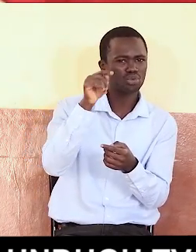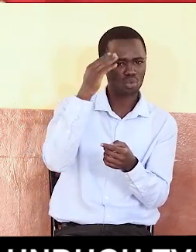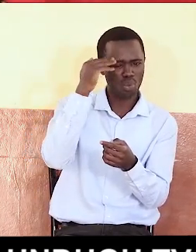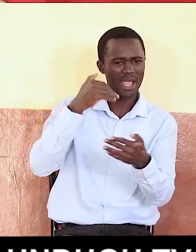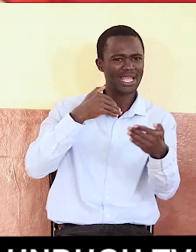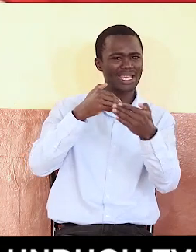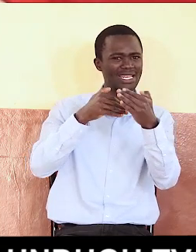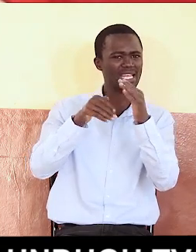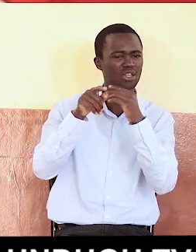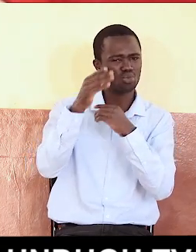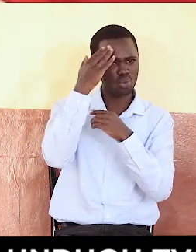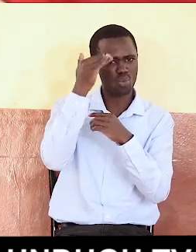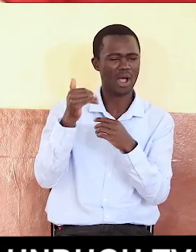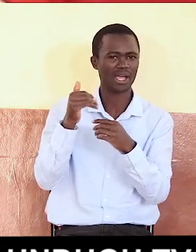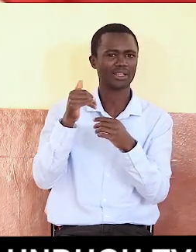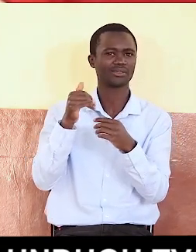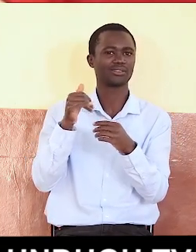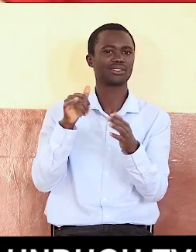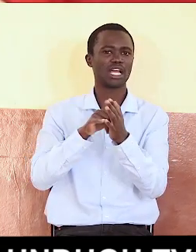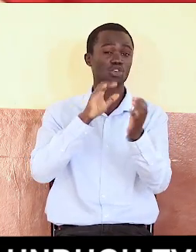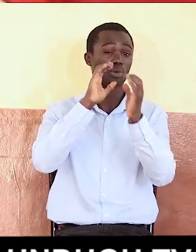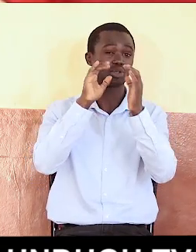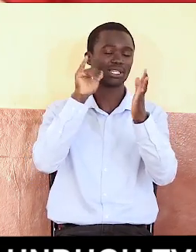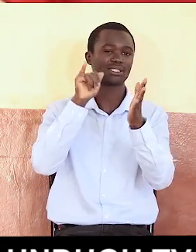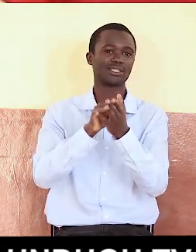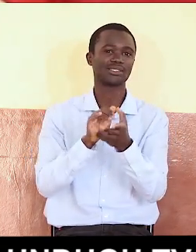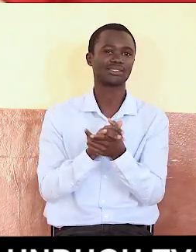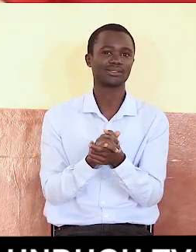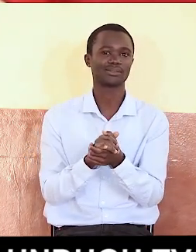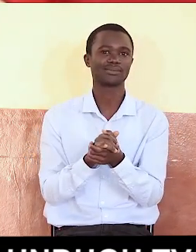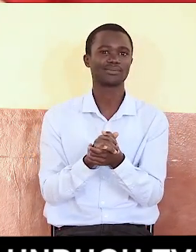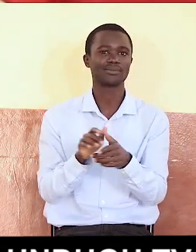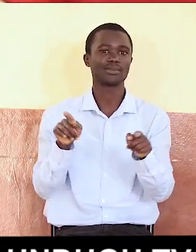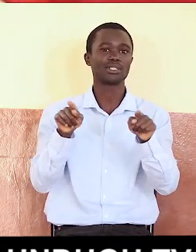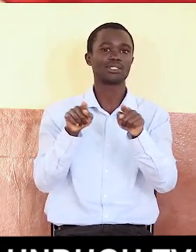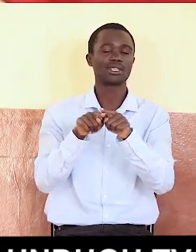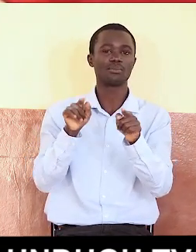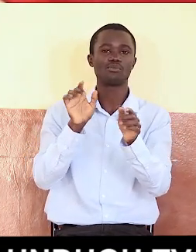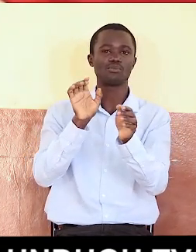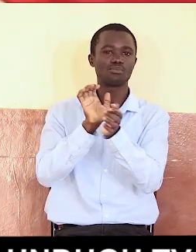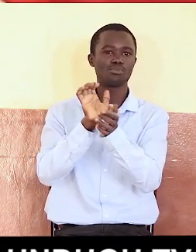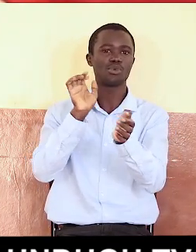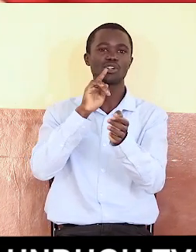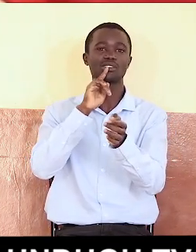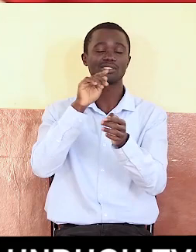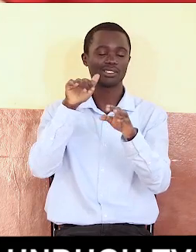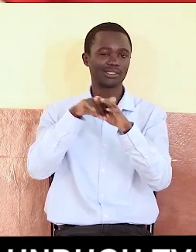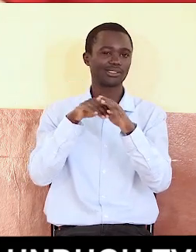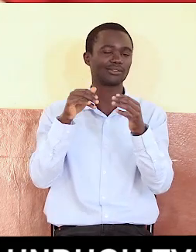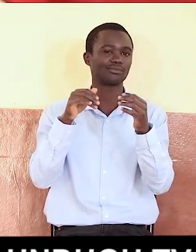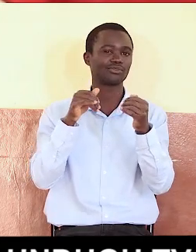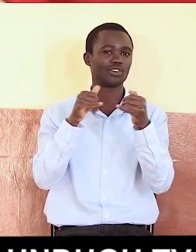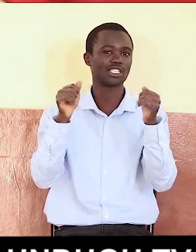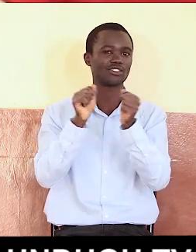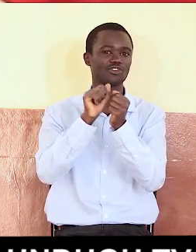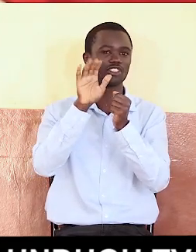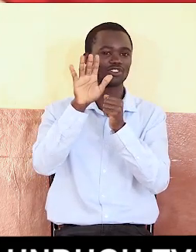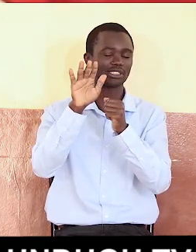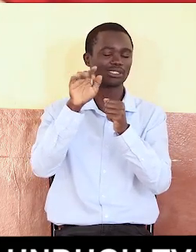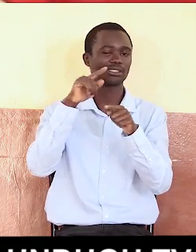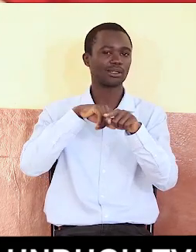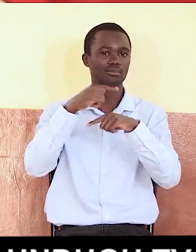nawe ili muweze kuzungumza haya? Naye alisema katika mstari wa 15 katika